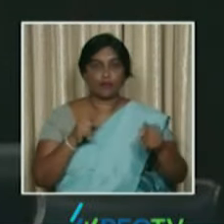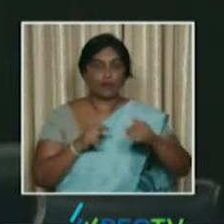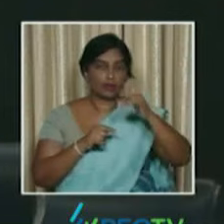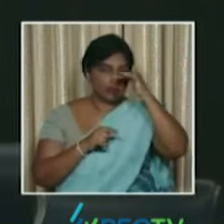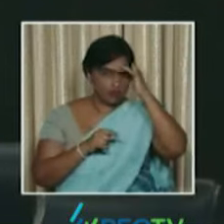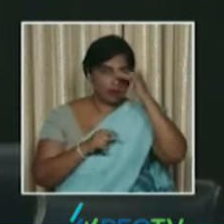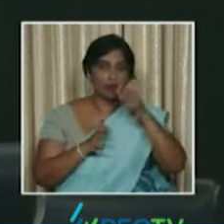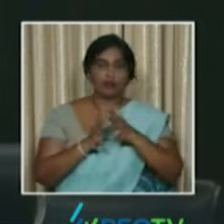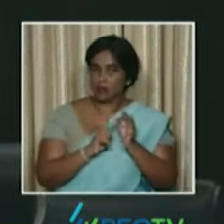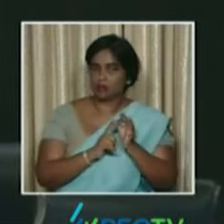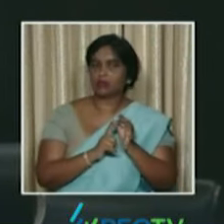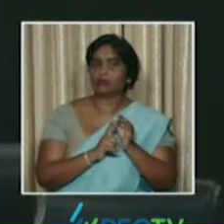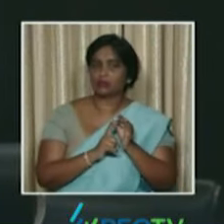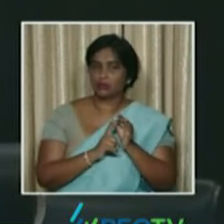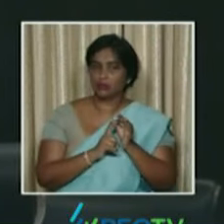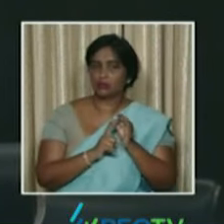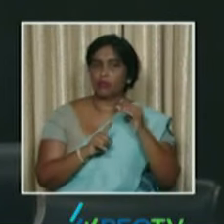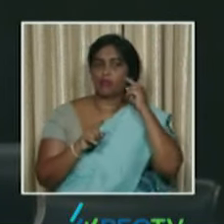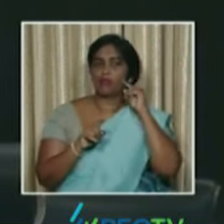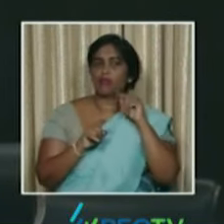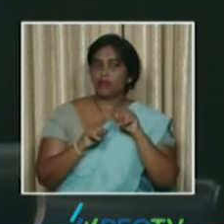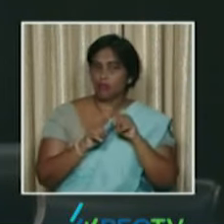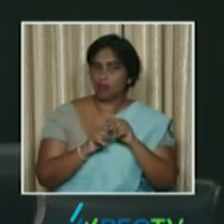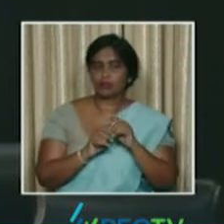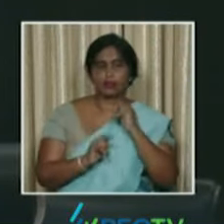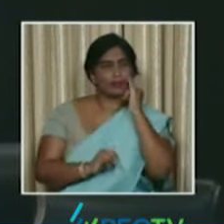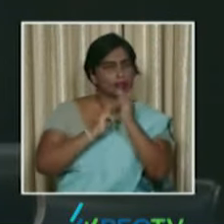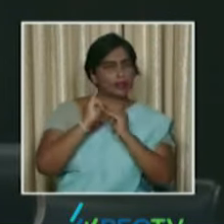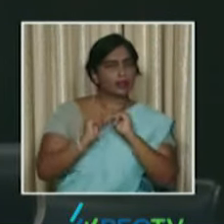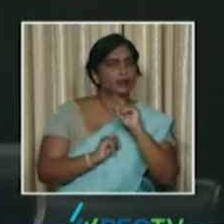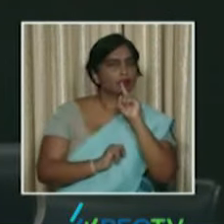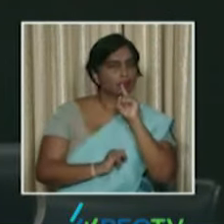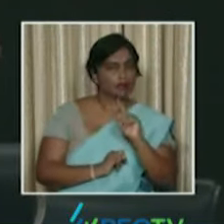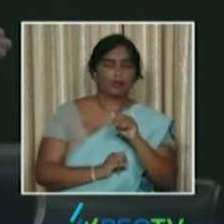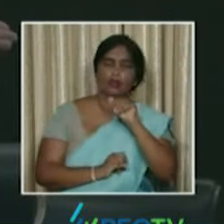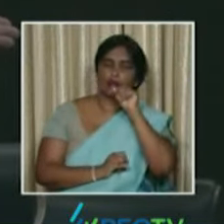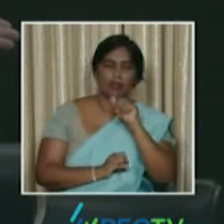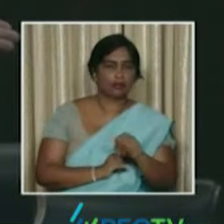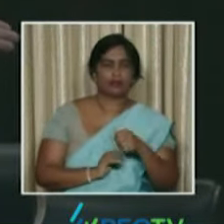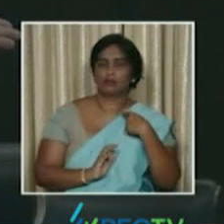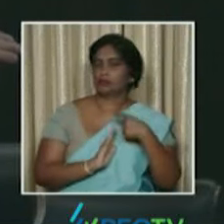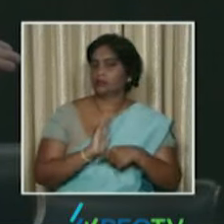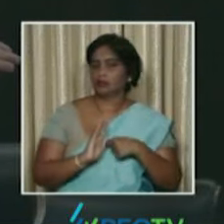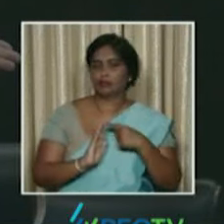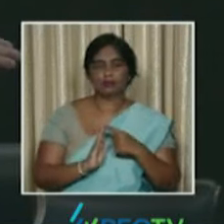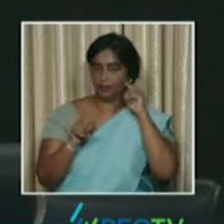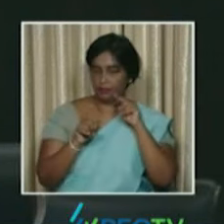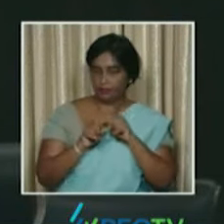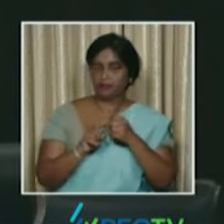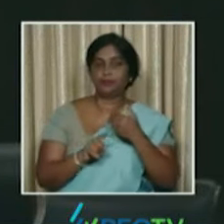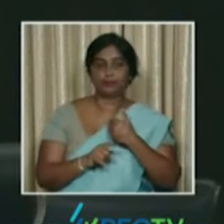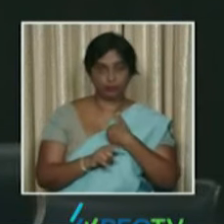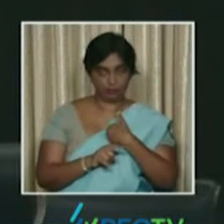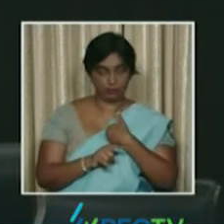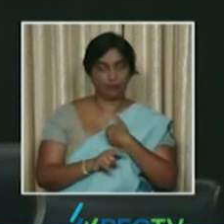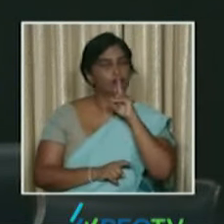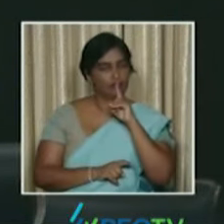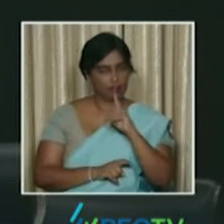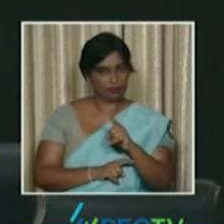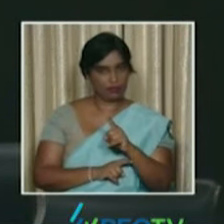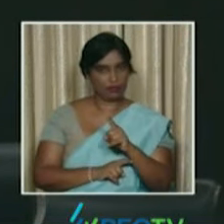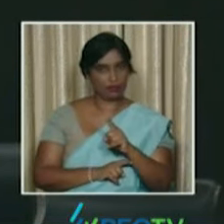නායකතුමත් මෙච්චර මන්ත්‍රීවරු ඒ පිළිබඳව දැඩි විවේචනයක් තියෙනවා නම් ඇත්තට මේක රටේ අභාවයට කරුණක්. මම ඉල්ලීමක්